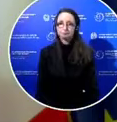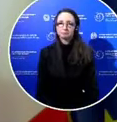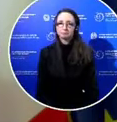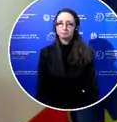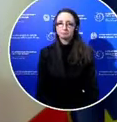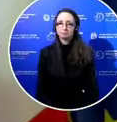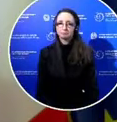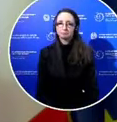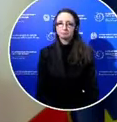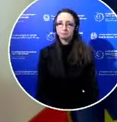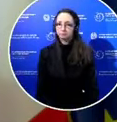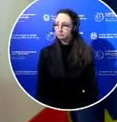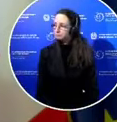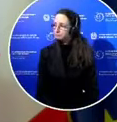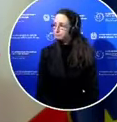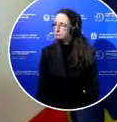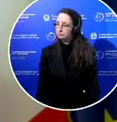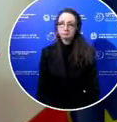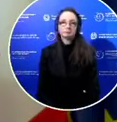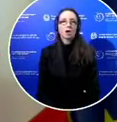Cosa c'entra un vescovo qui oggi?